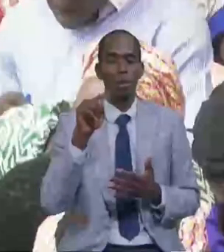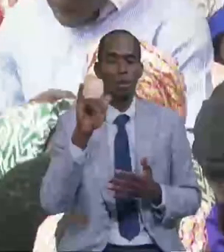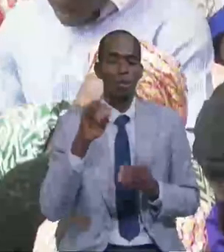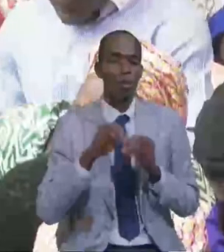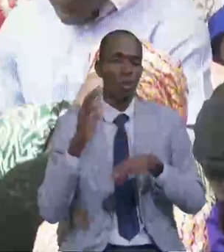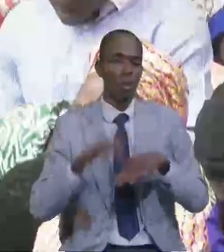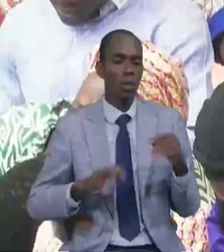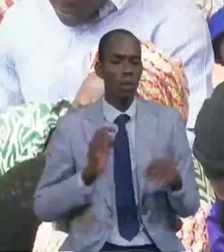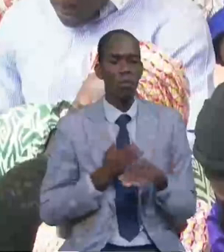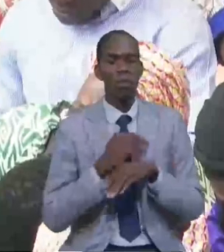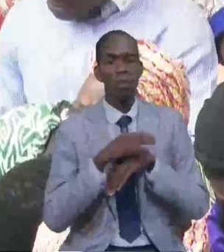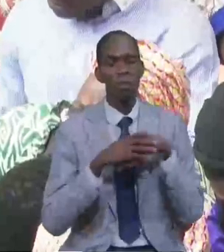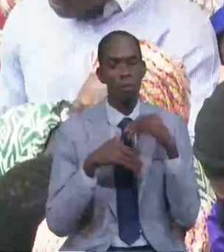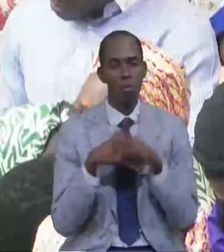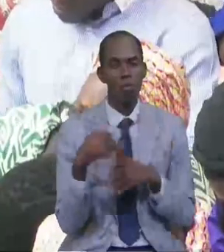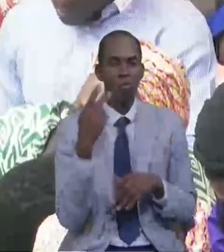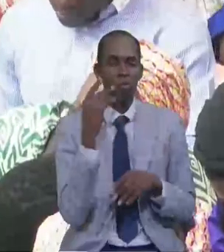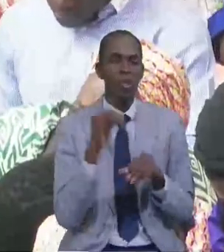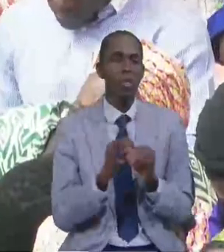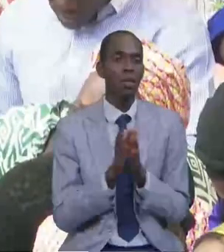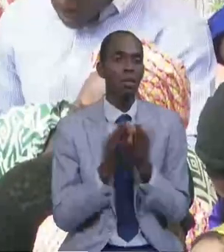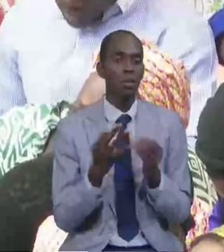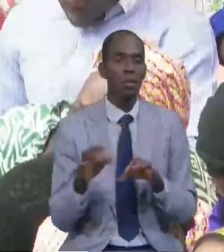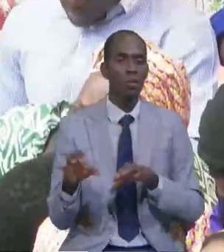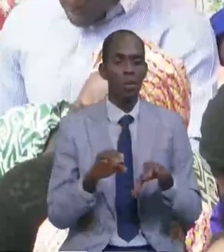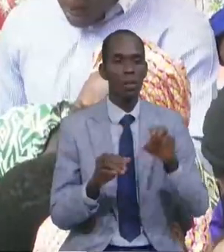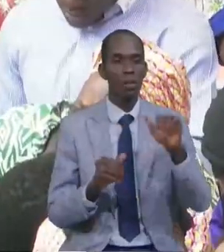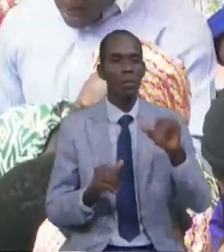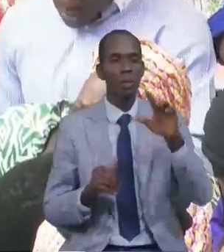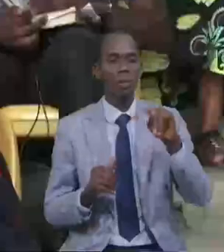Mais aucune de ces choses ne me branle.